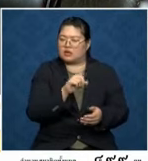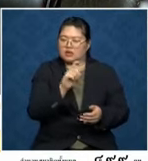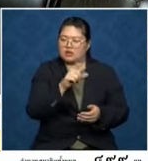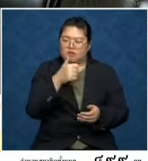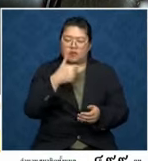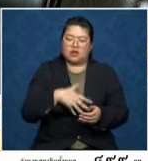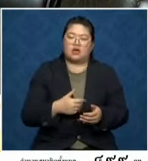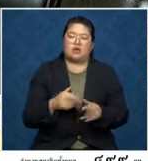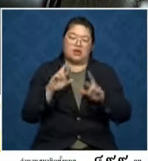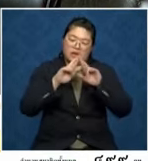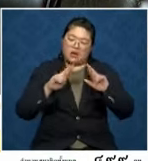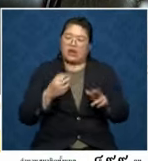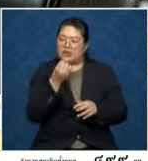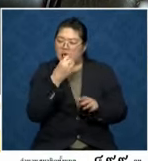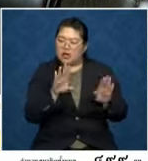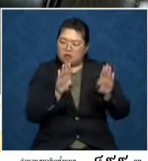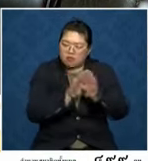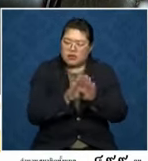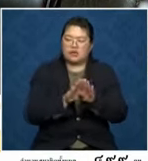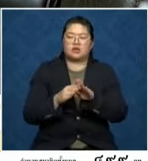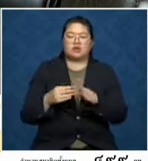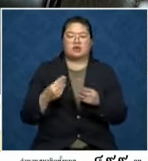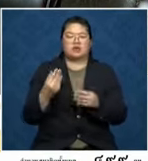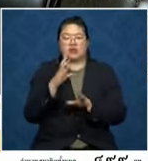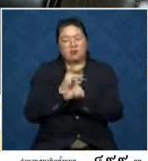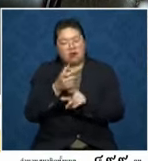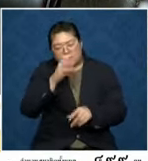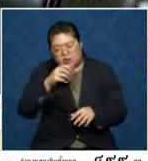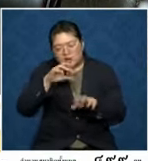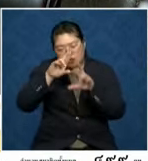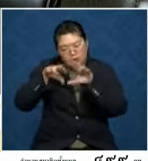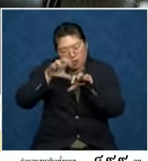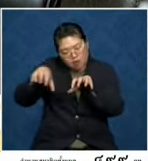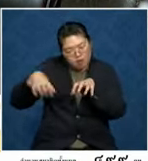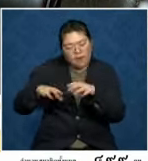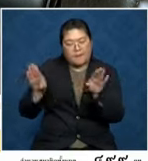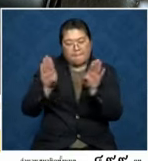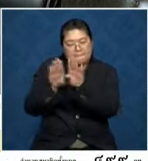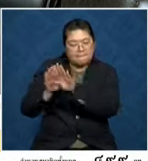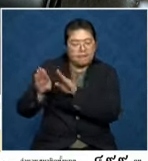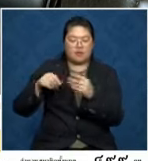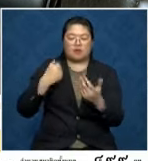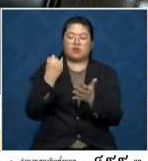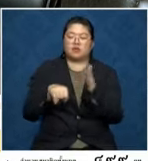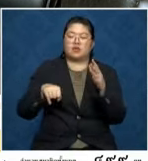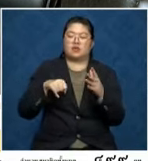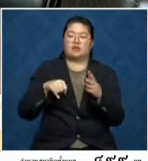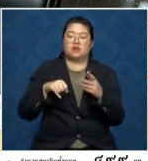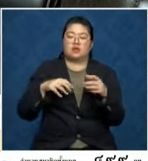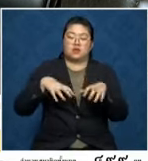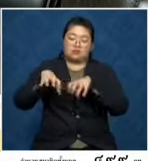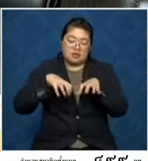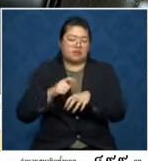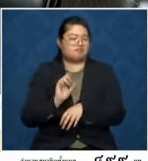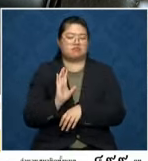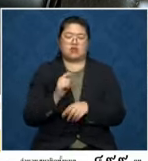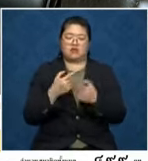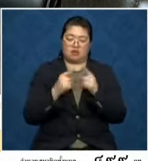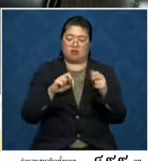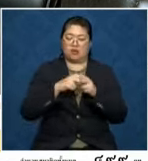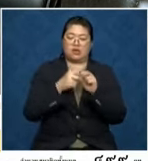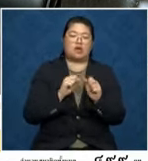เทิงไม่สามารถหาเงินได้ตามที่คาดไว้นะครับไม่ใช่ความผิดจากการบริหารด้วยซ้ำนะครับเป็นความผิดที่เดาไม่ได้